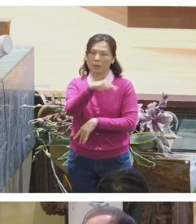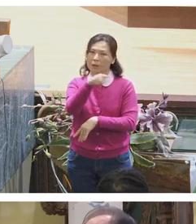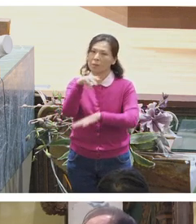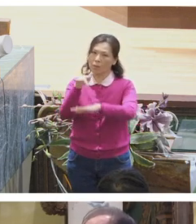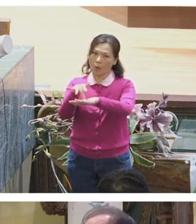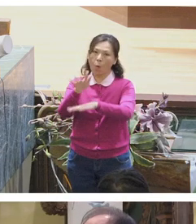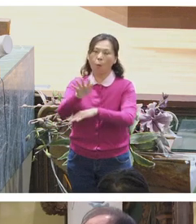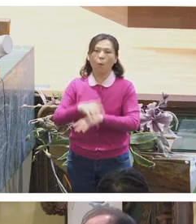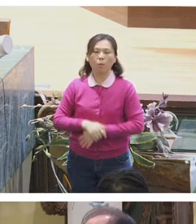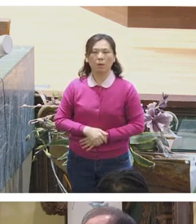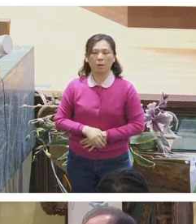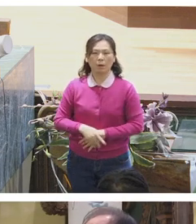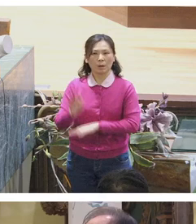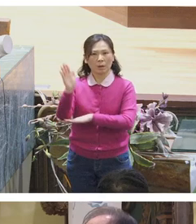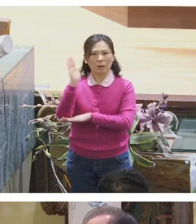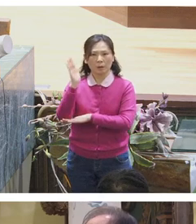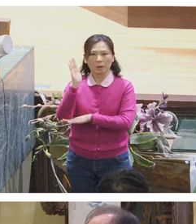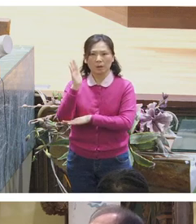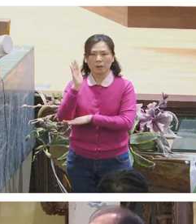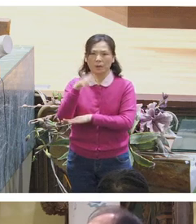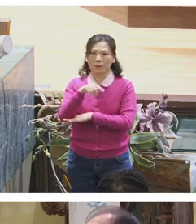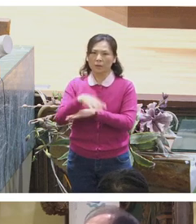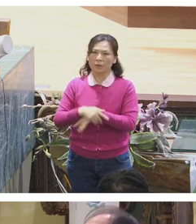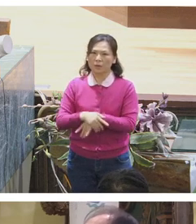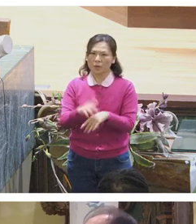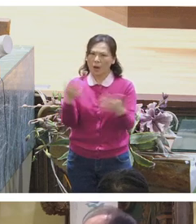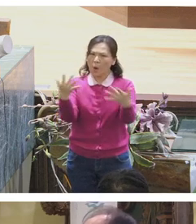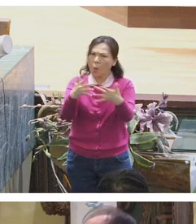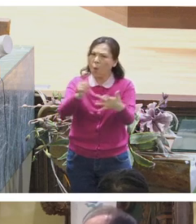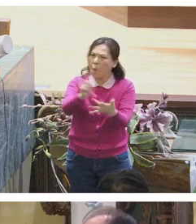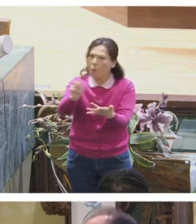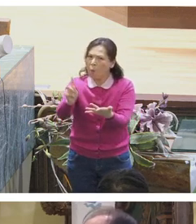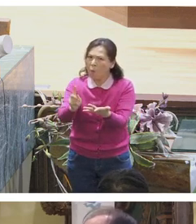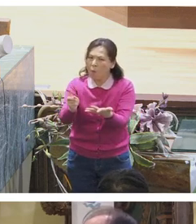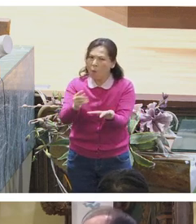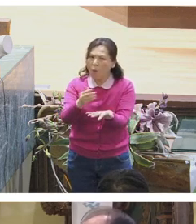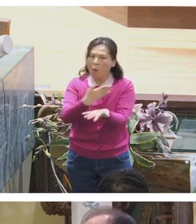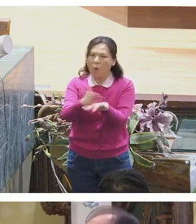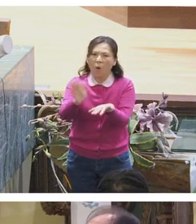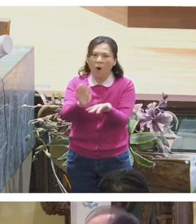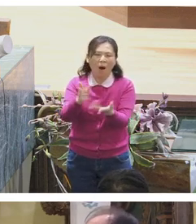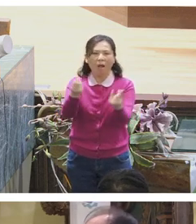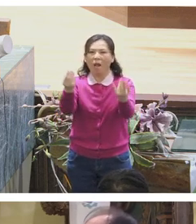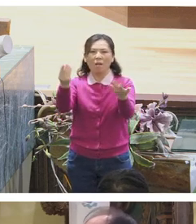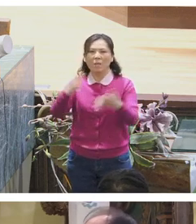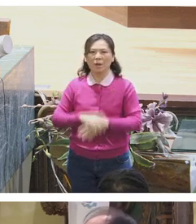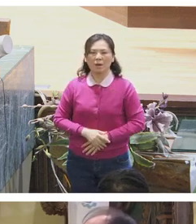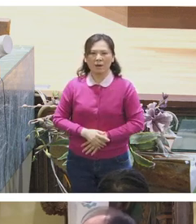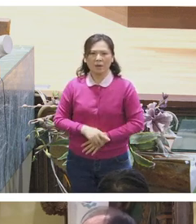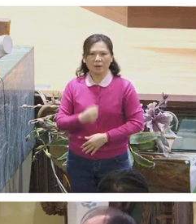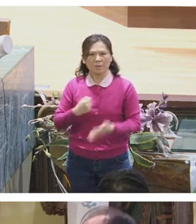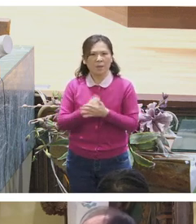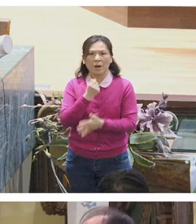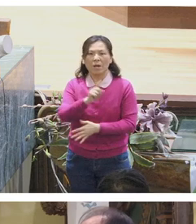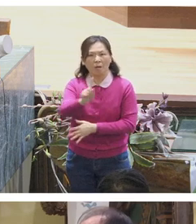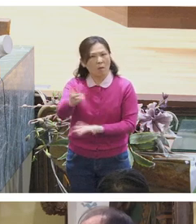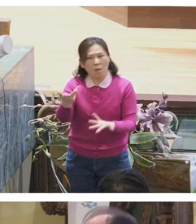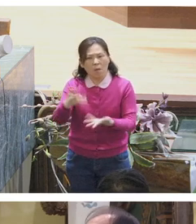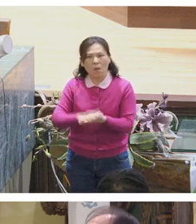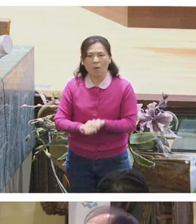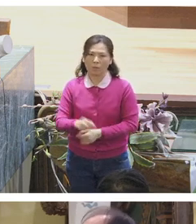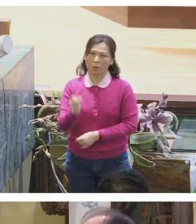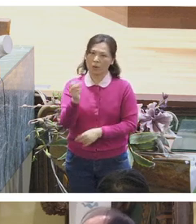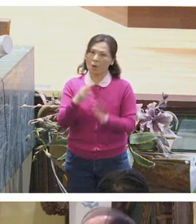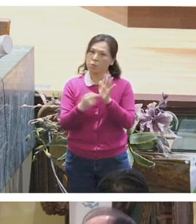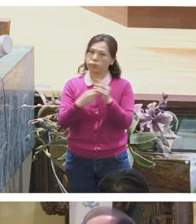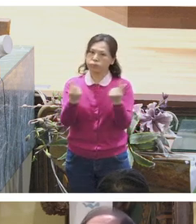我们政府没有面对问题，而且让我们更痛心的是，我举两个严重的案